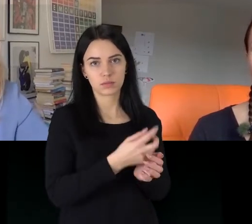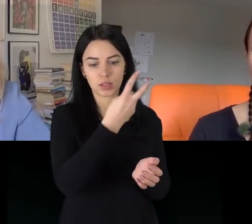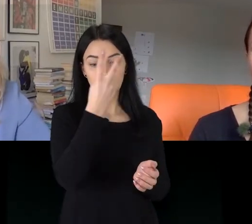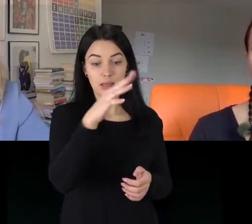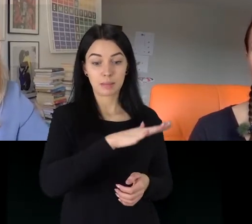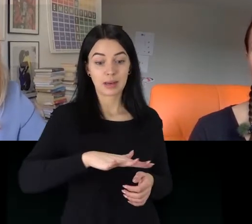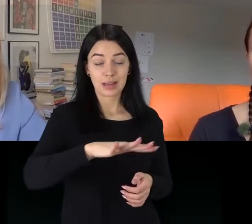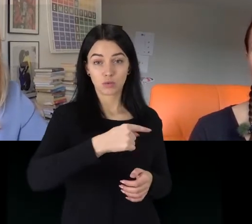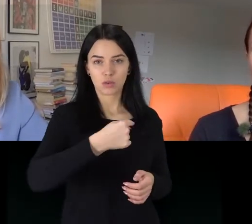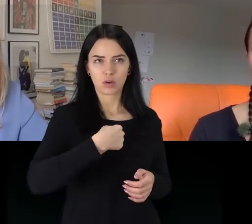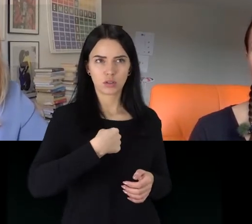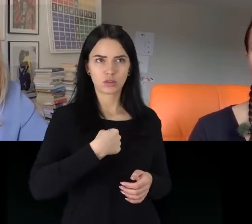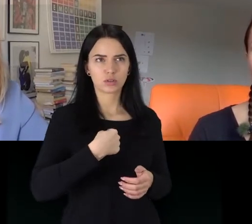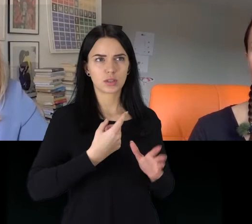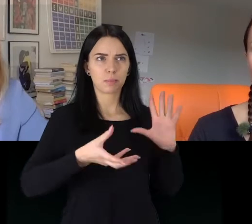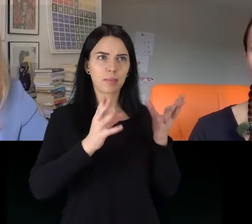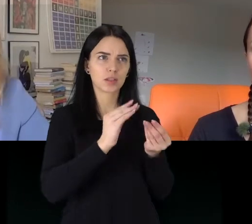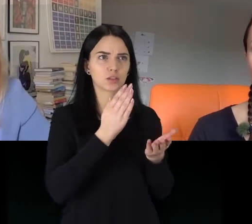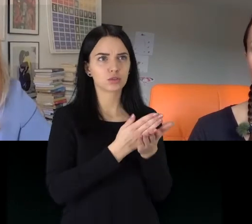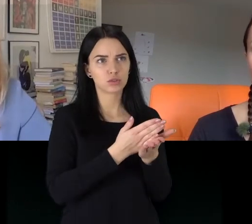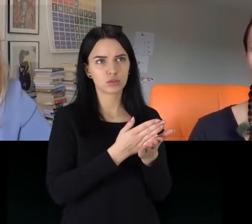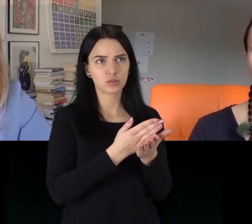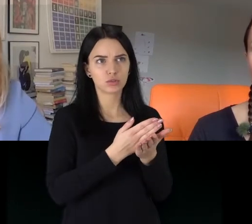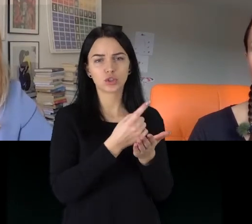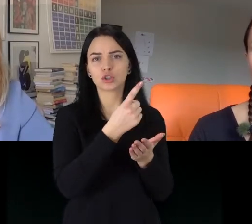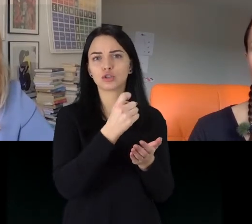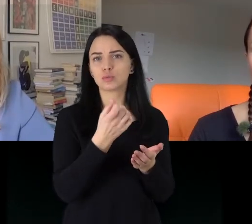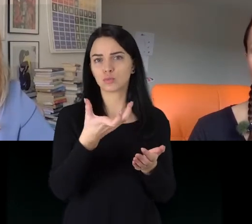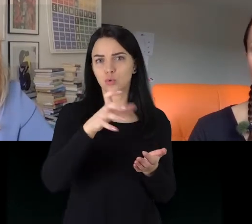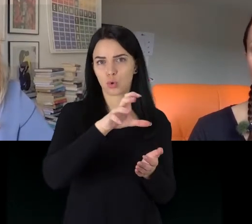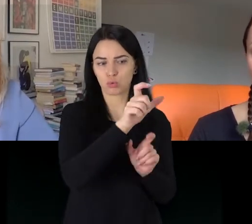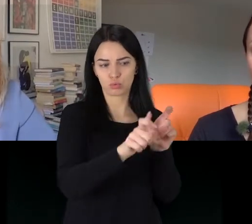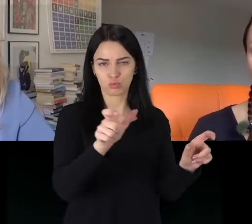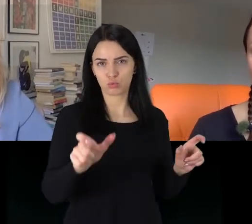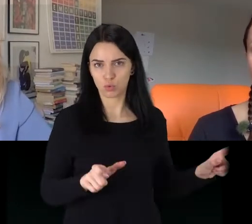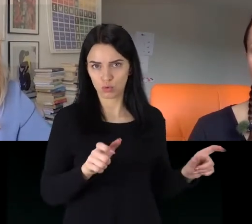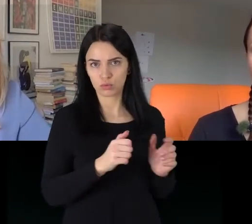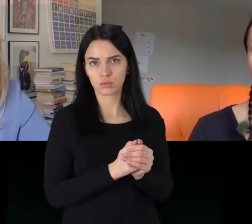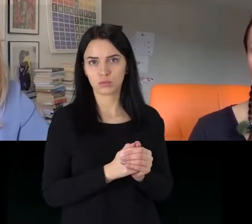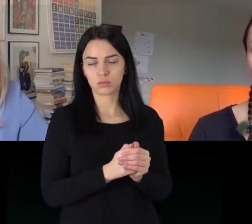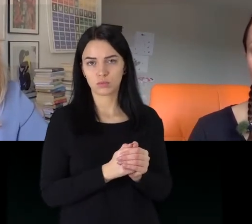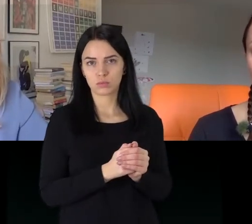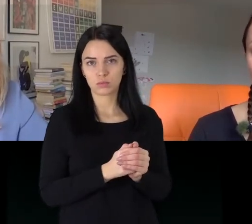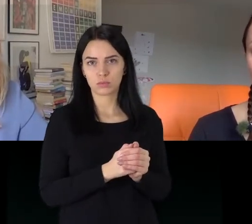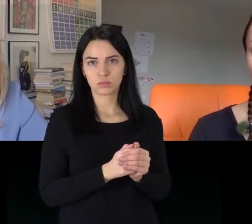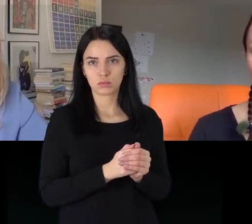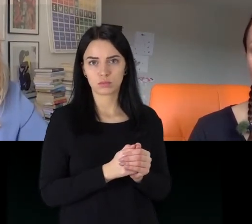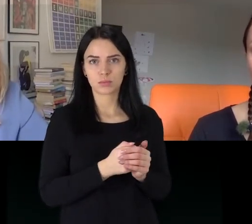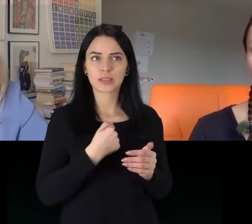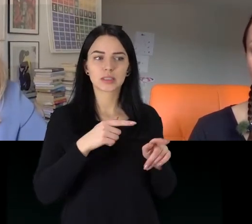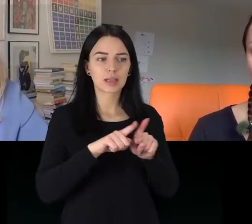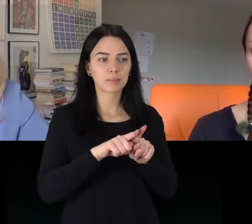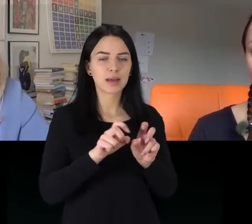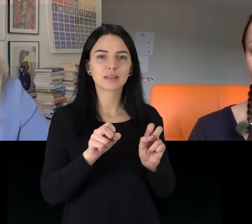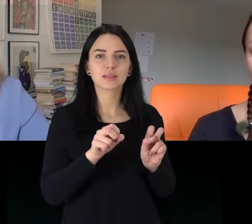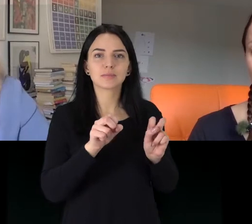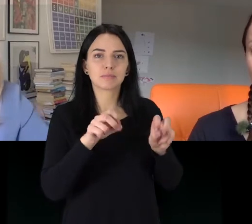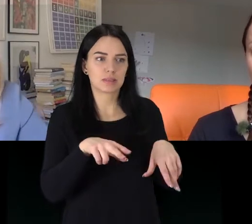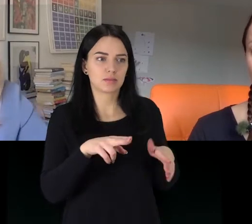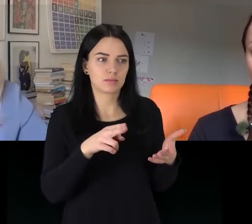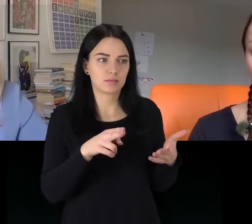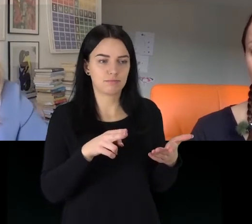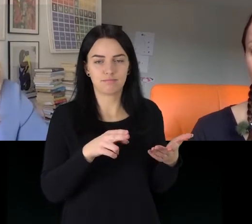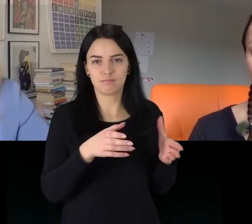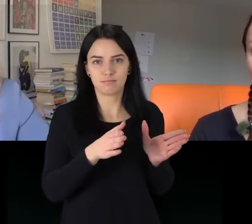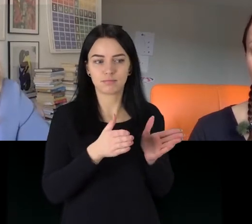kaip aš yra jau maždaug daugiau kaip per 100 žmonių, ar ne? Turėmeni, mes esam labai specifiška tokia